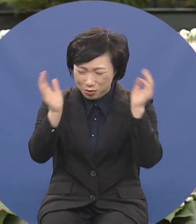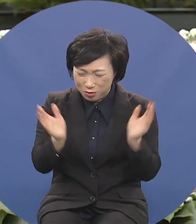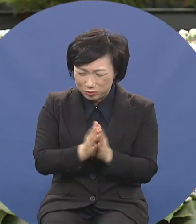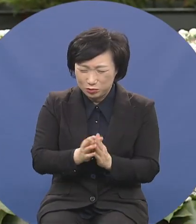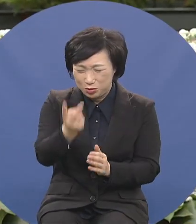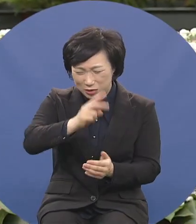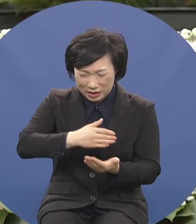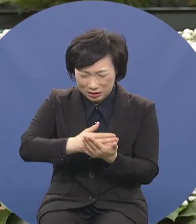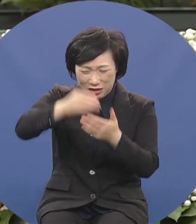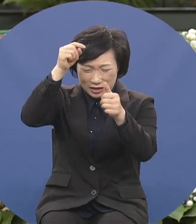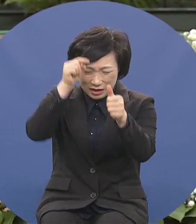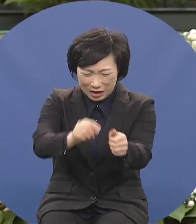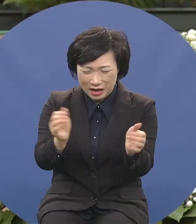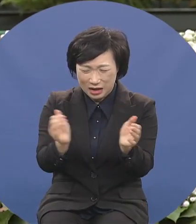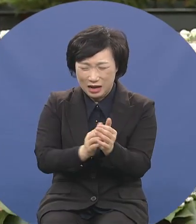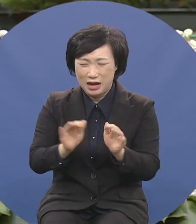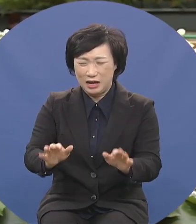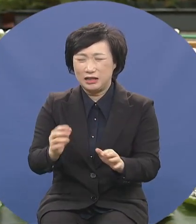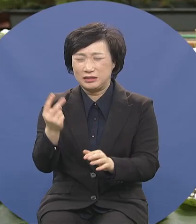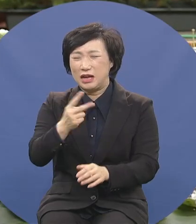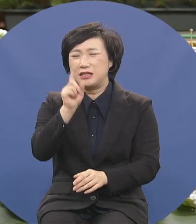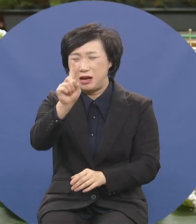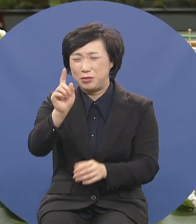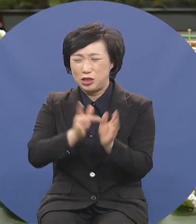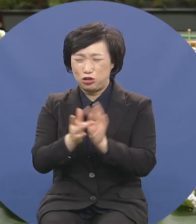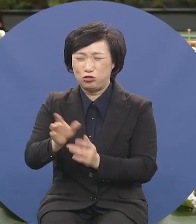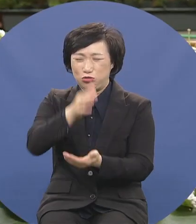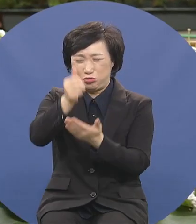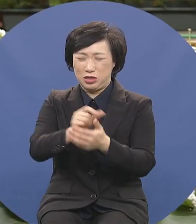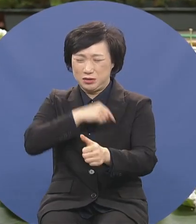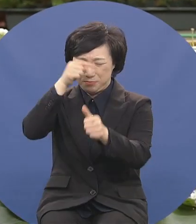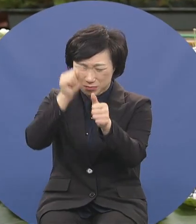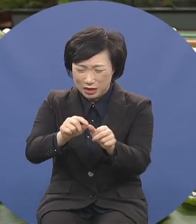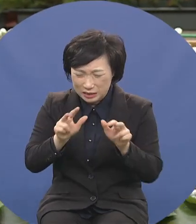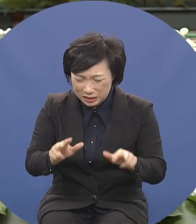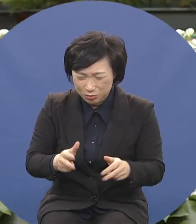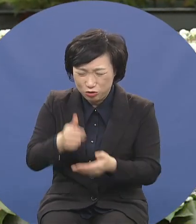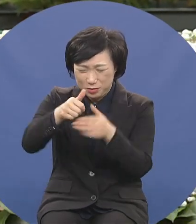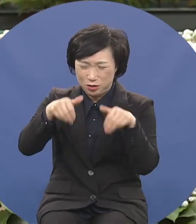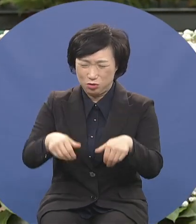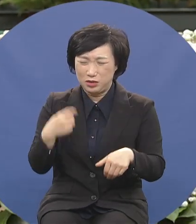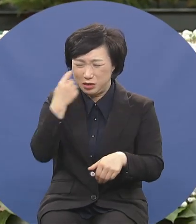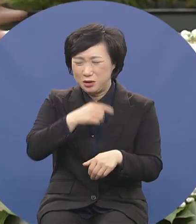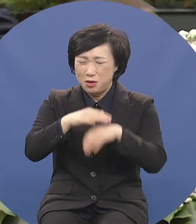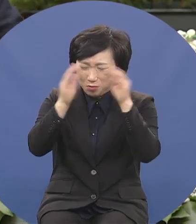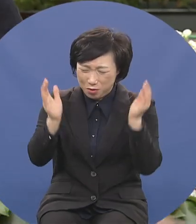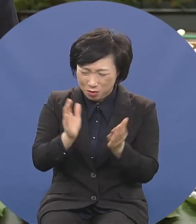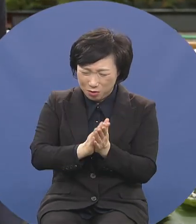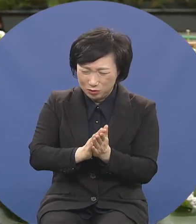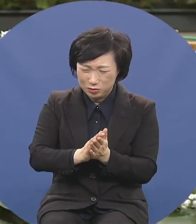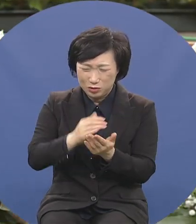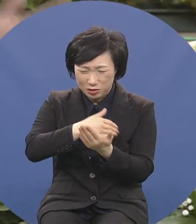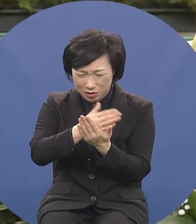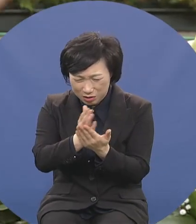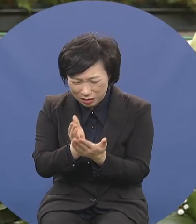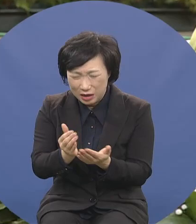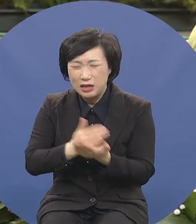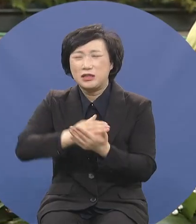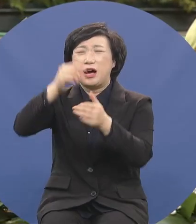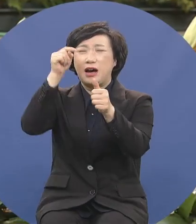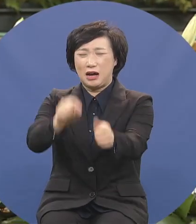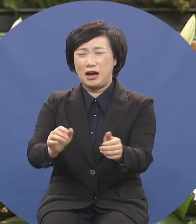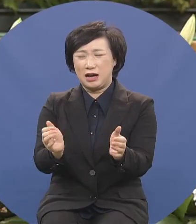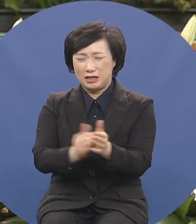떠나가거라. 다시 한번 예수님의 이름을 명령하노니 지금 주의 종이 입으로 나열한 그것 떠나가. 가난도